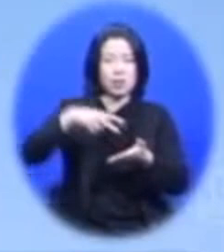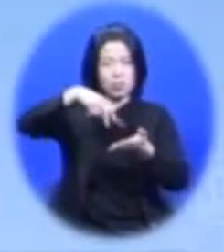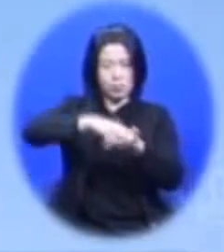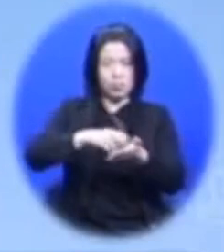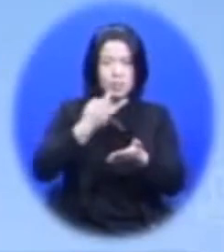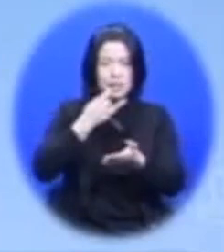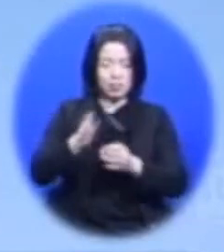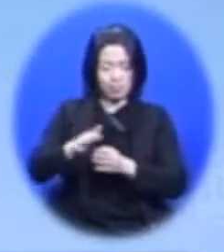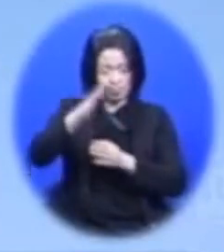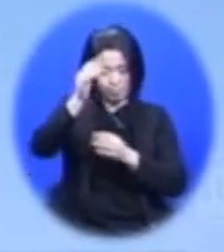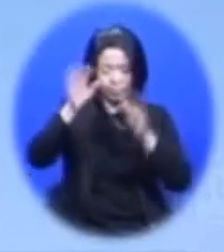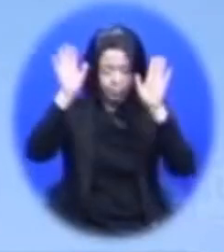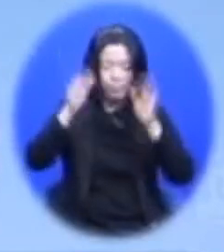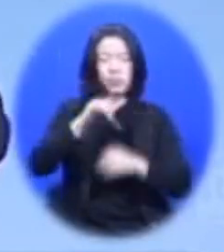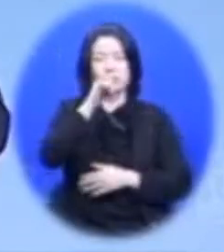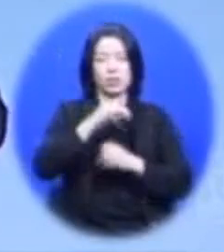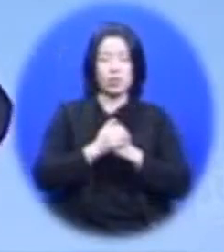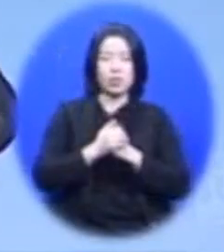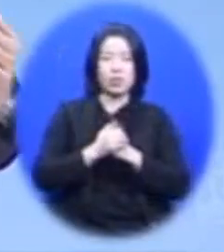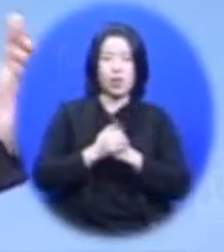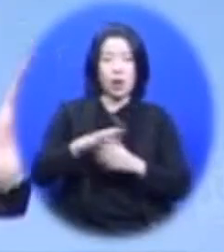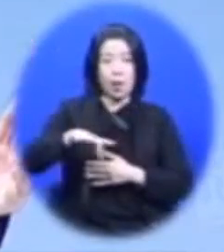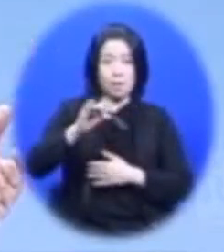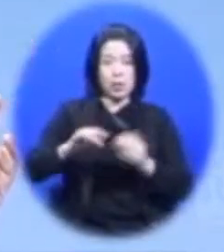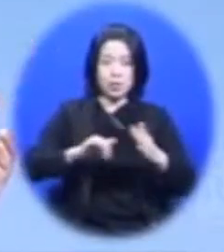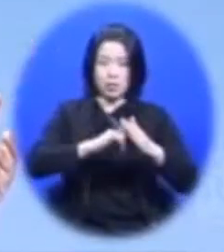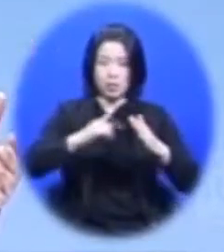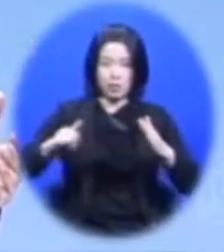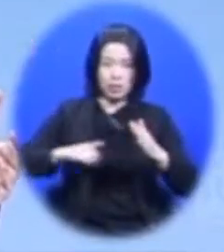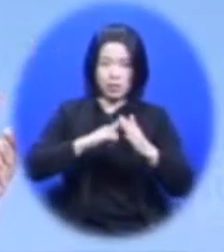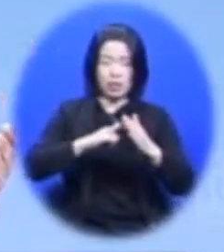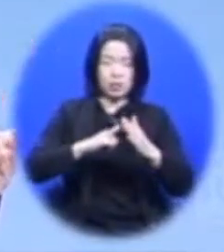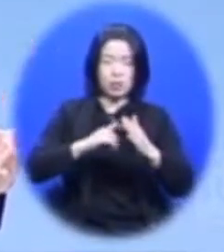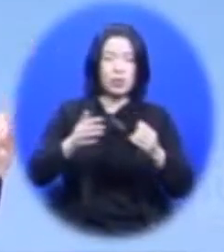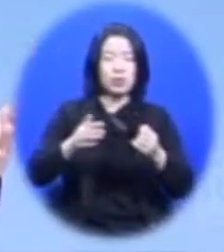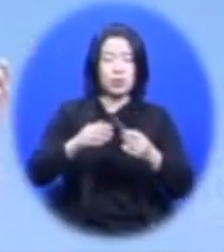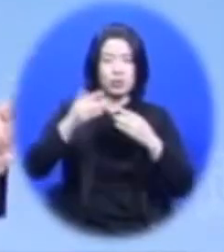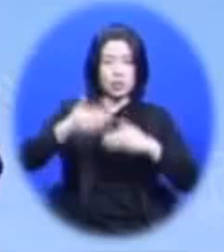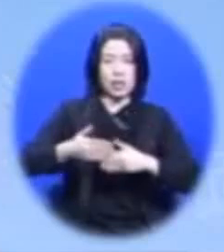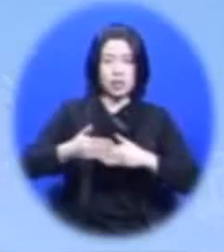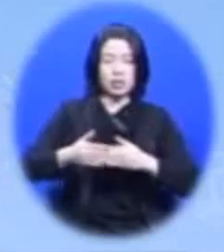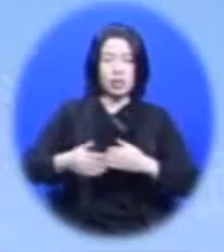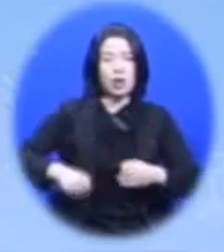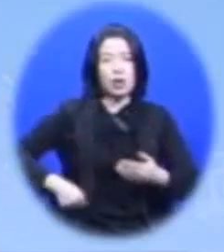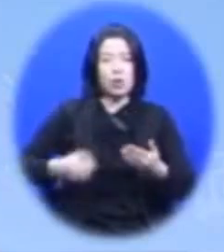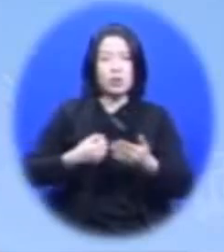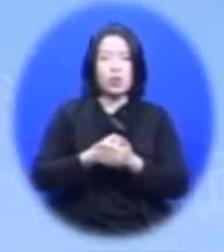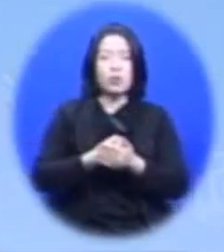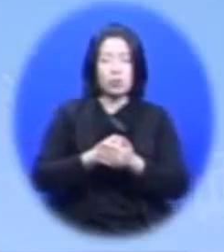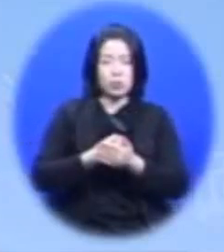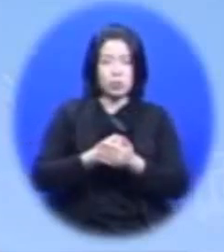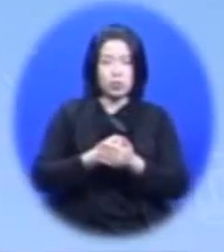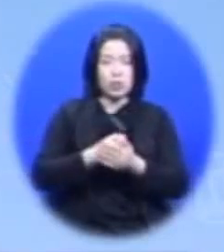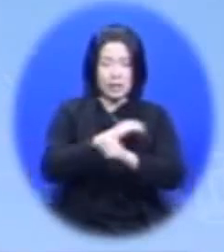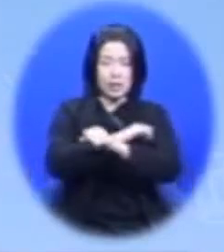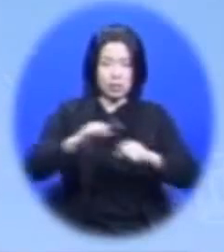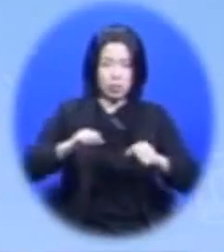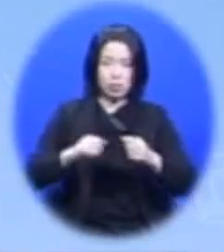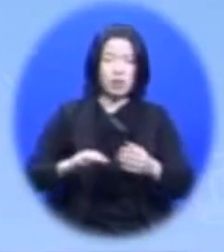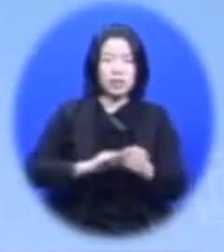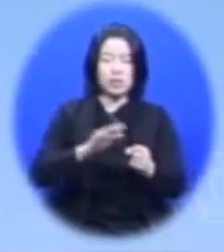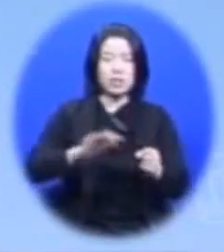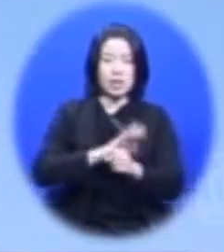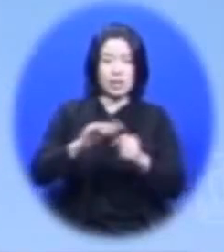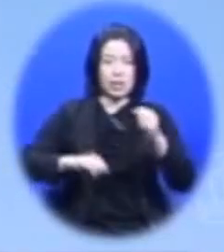굴복했습니다. 먼저는 가족들끼리 용서와 사랑의 역사가 일어났습니다. 남편